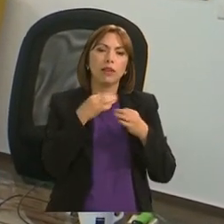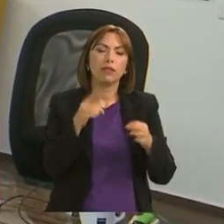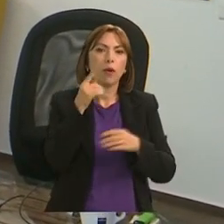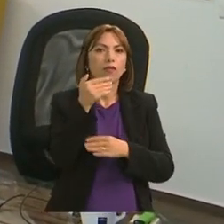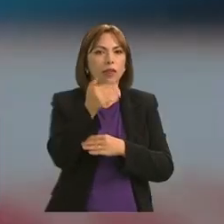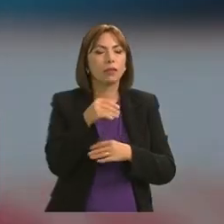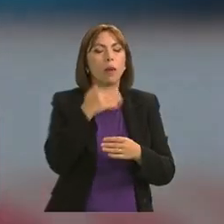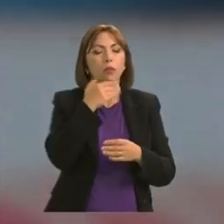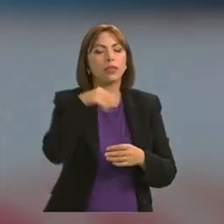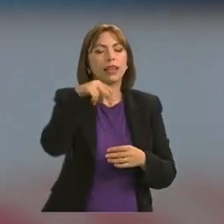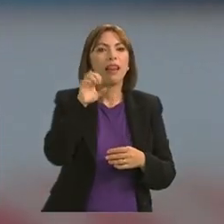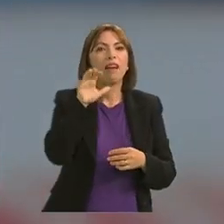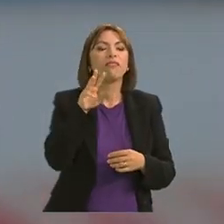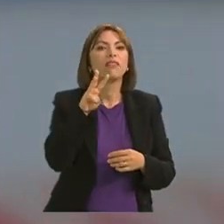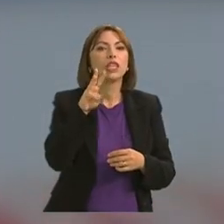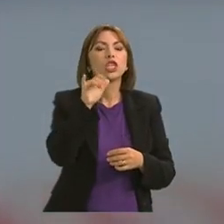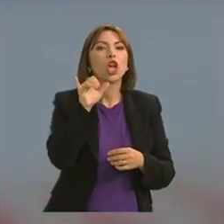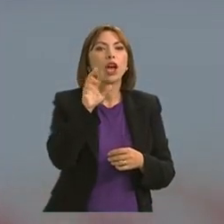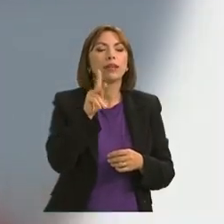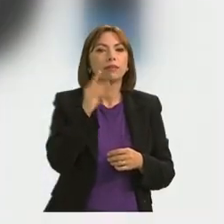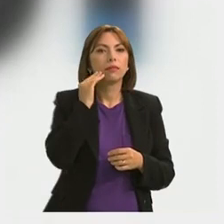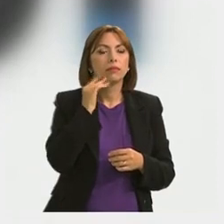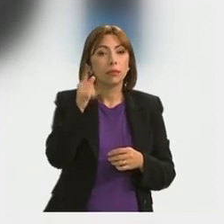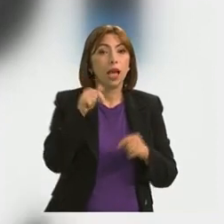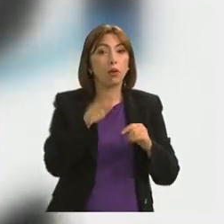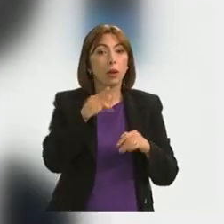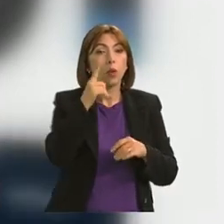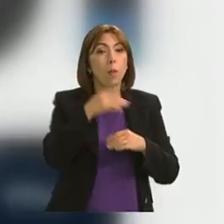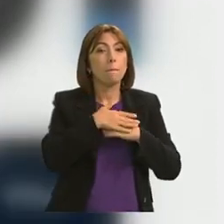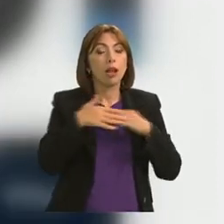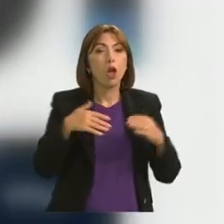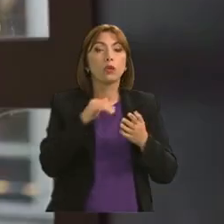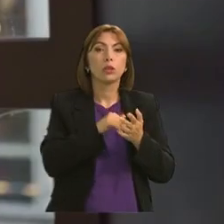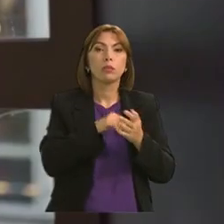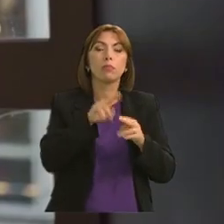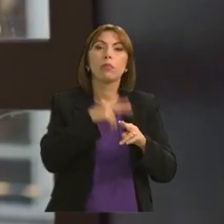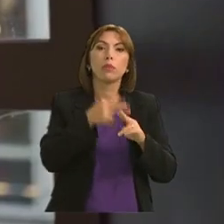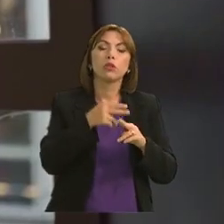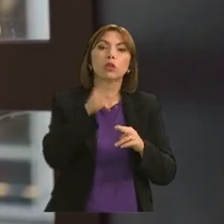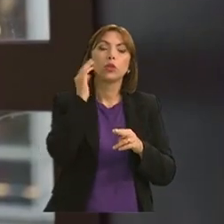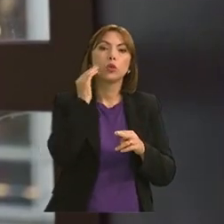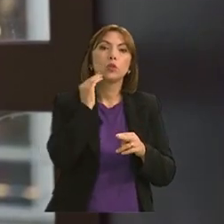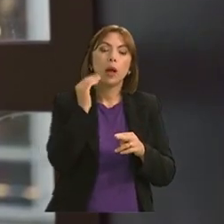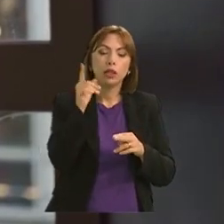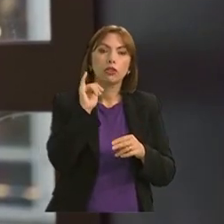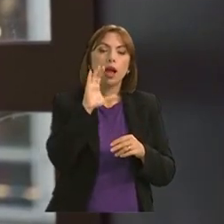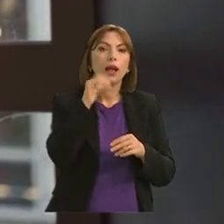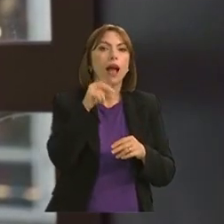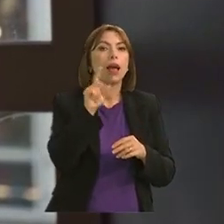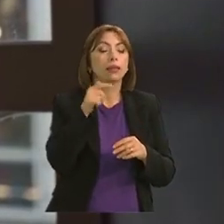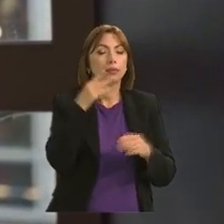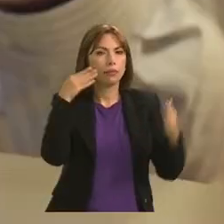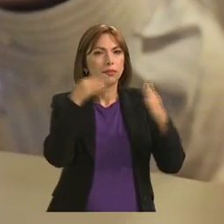bursa din New York. În prezent, Whisper are peste 1 milion de utilizatori. Cei mai mulți sunt din Statele Unite ale Americii și Canada. Ținta celor